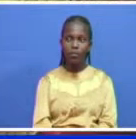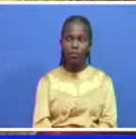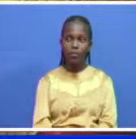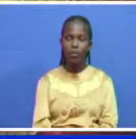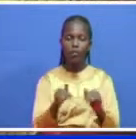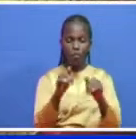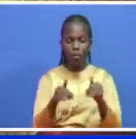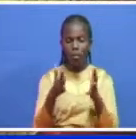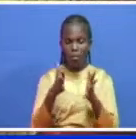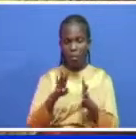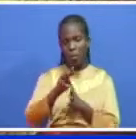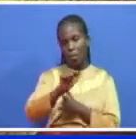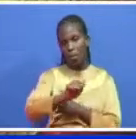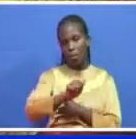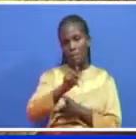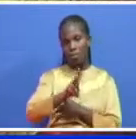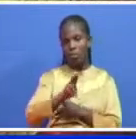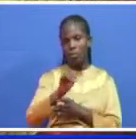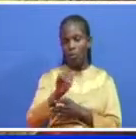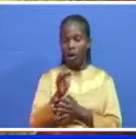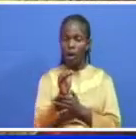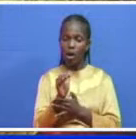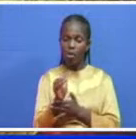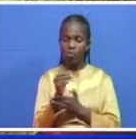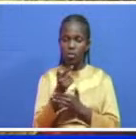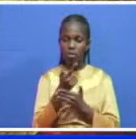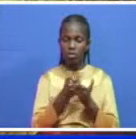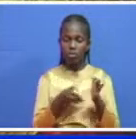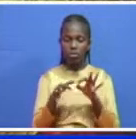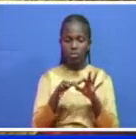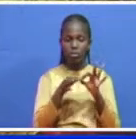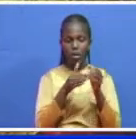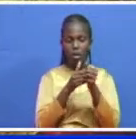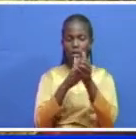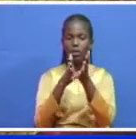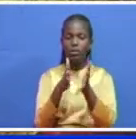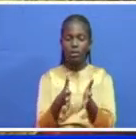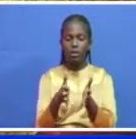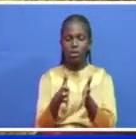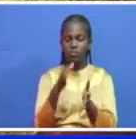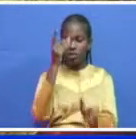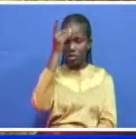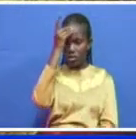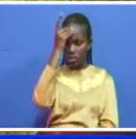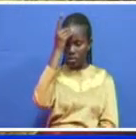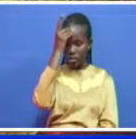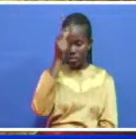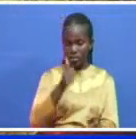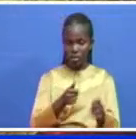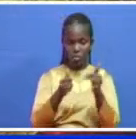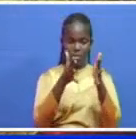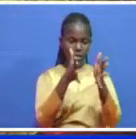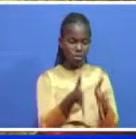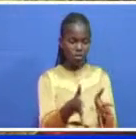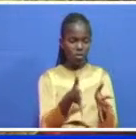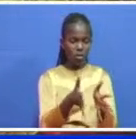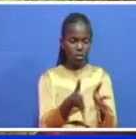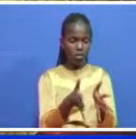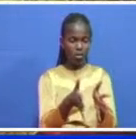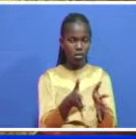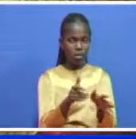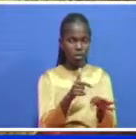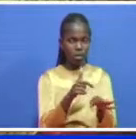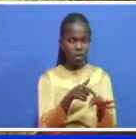Aimi ma makuweni ni makulua makuatianie na ndongo isia utui kana village administrators eyela